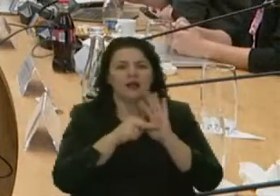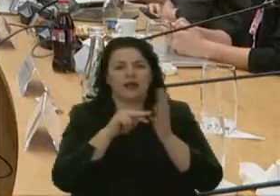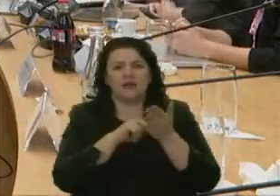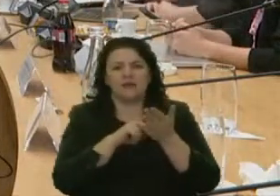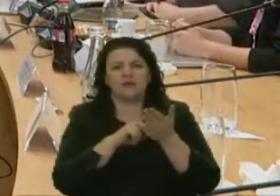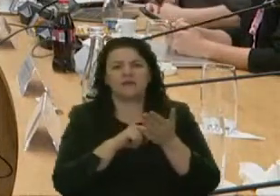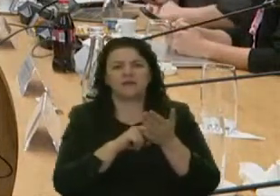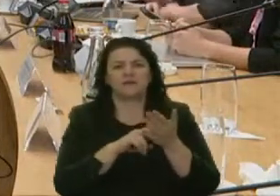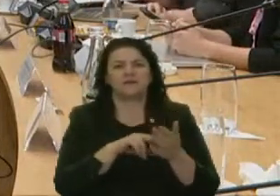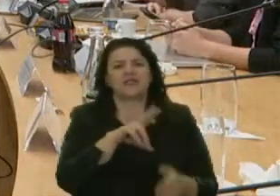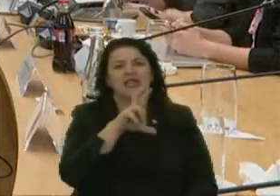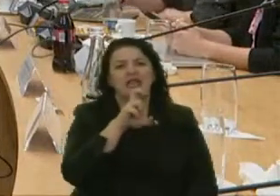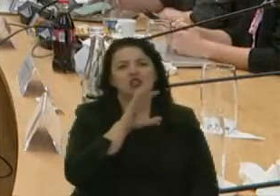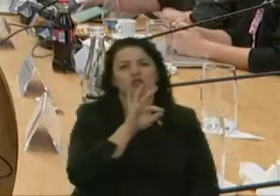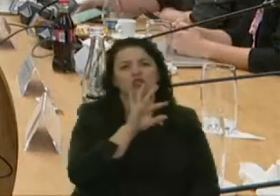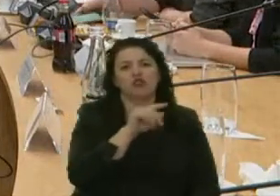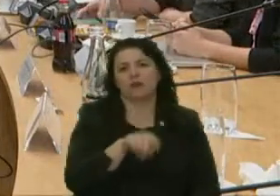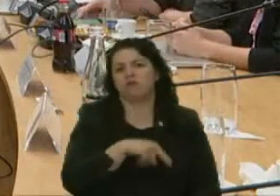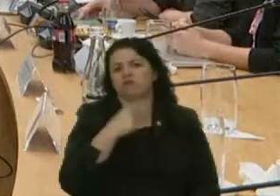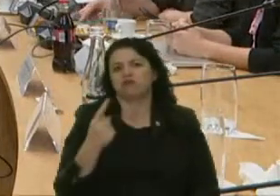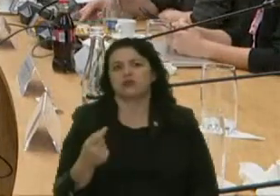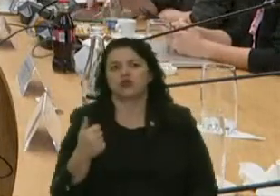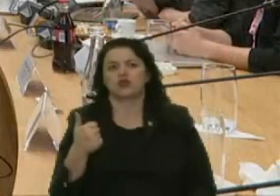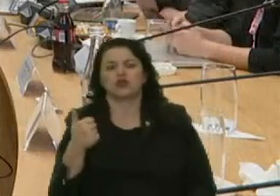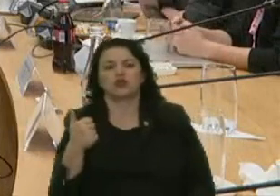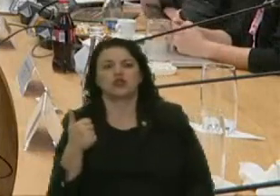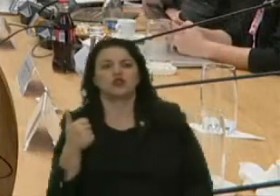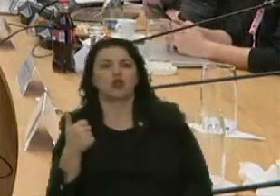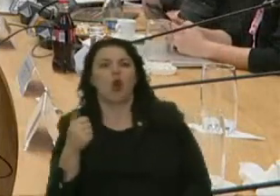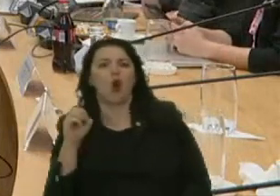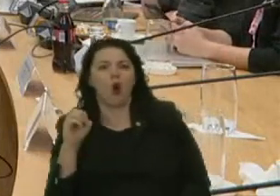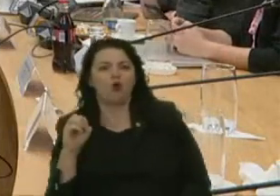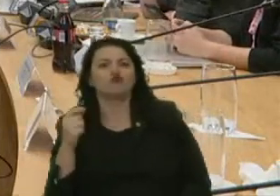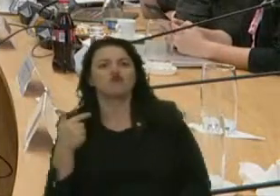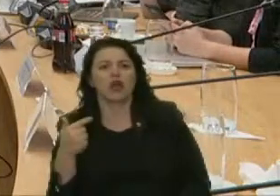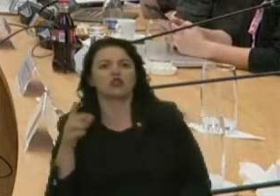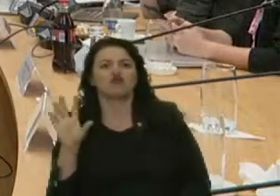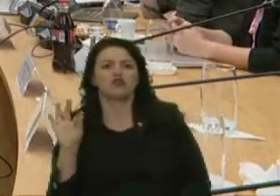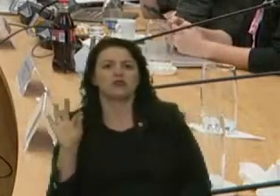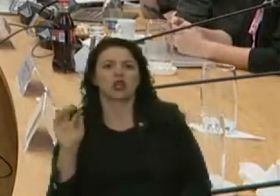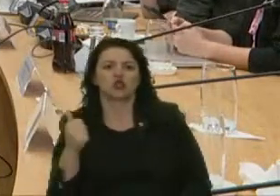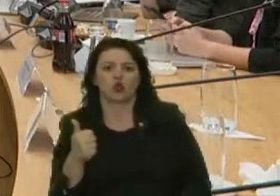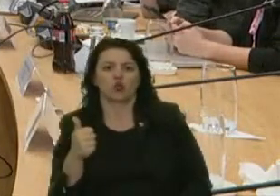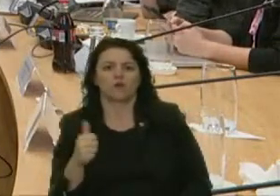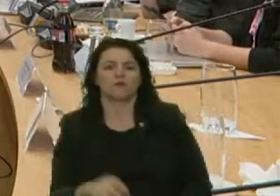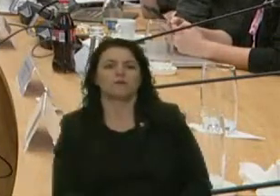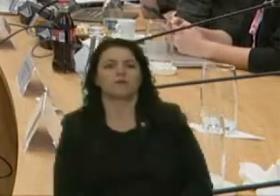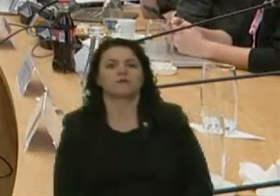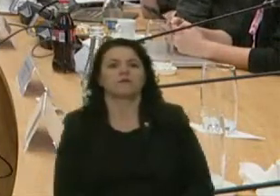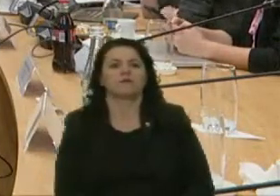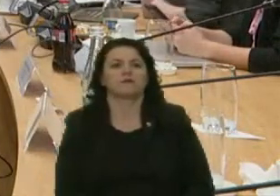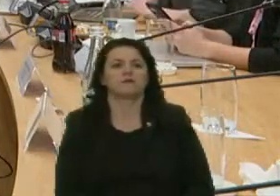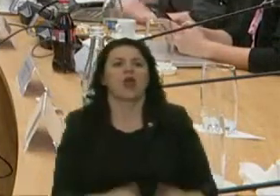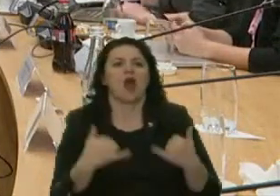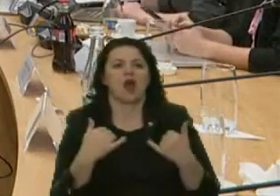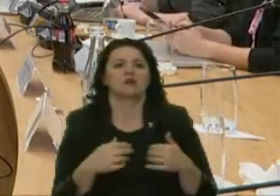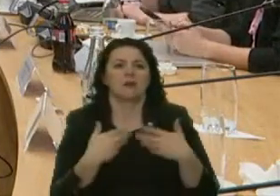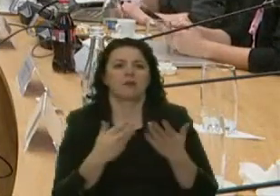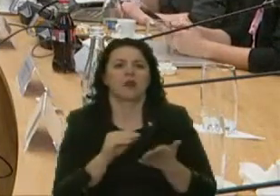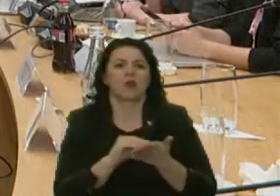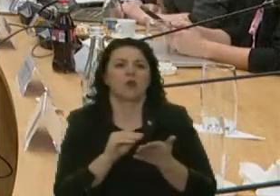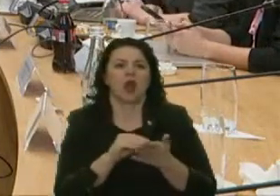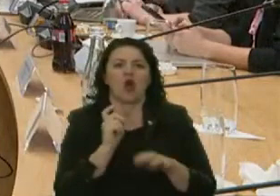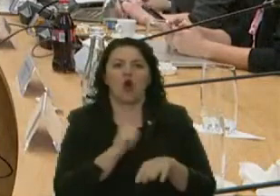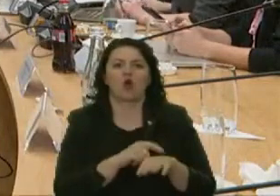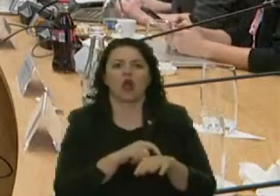DP 350 pe OG 51 menționez că între timp petiția pe care am depus o azi la registratură la ora